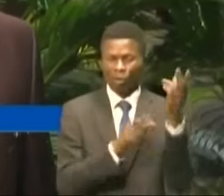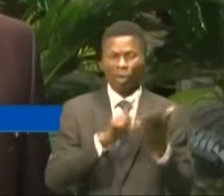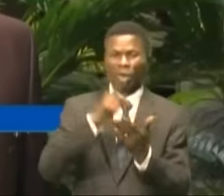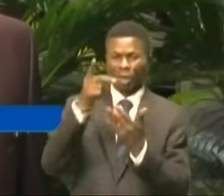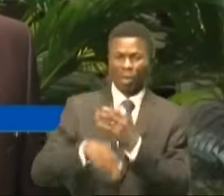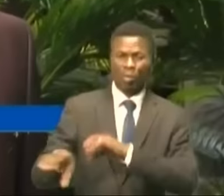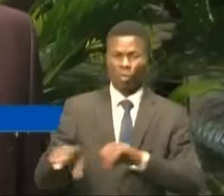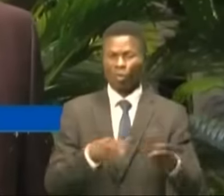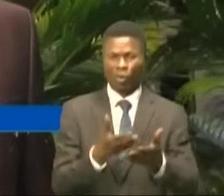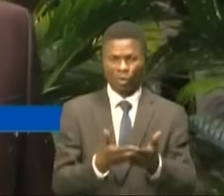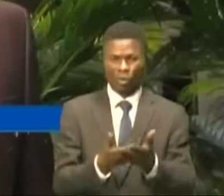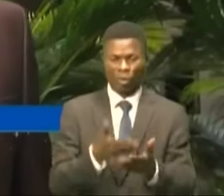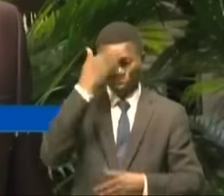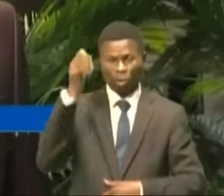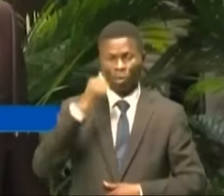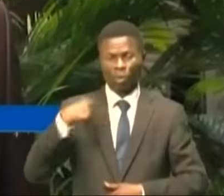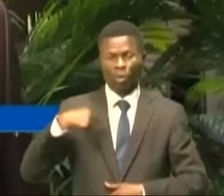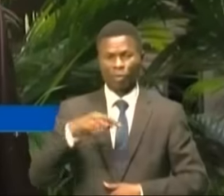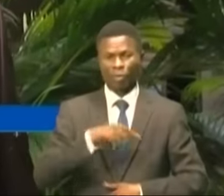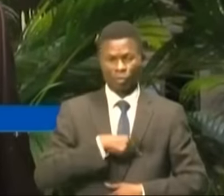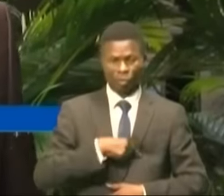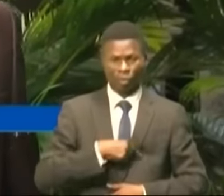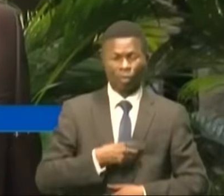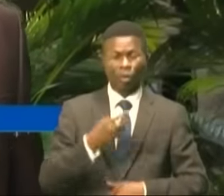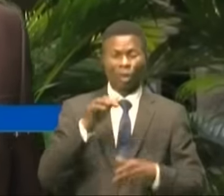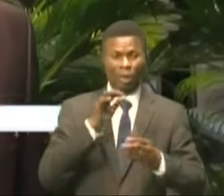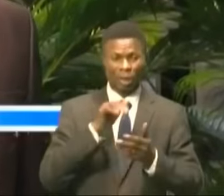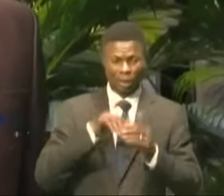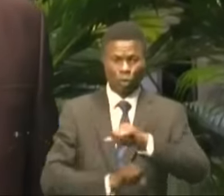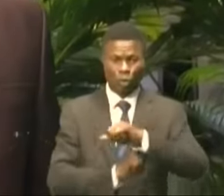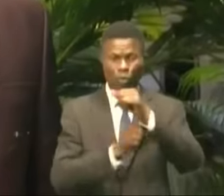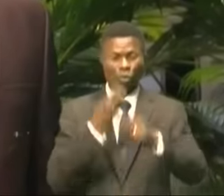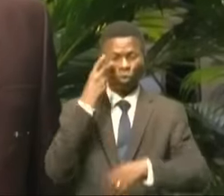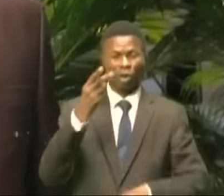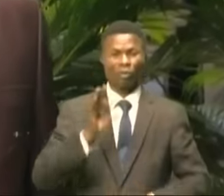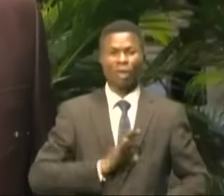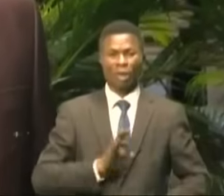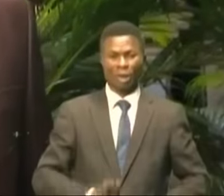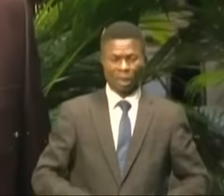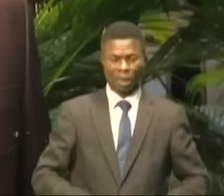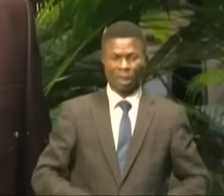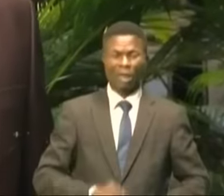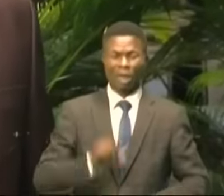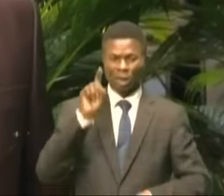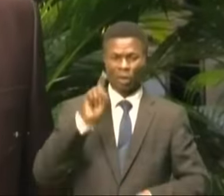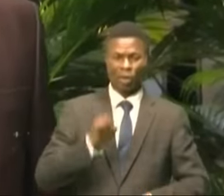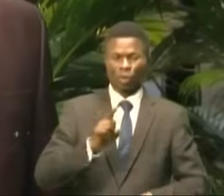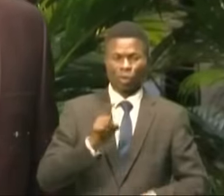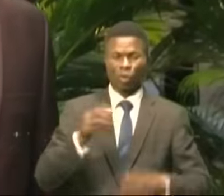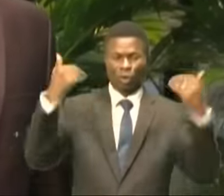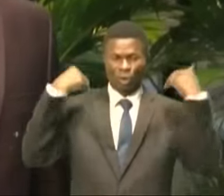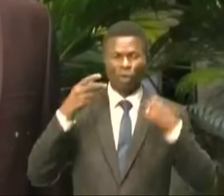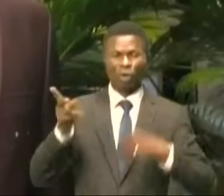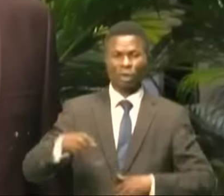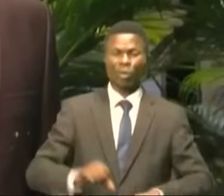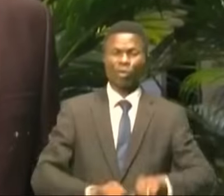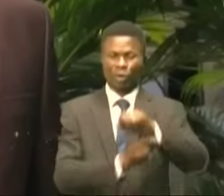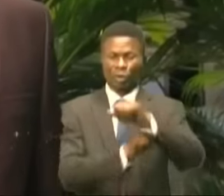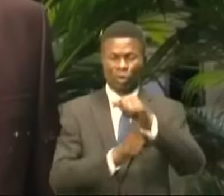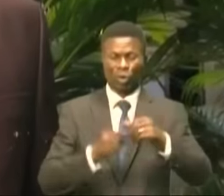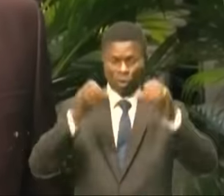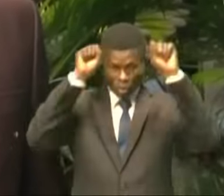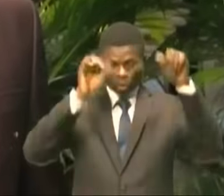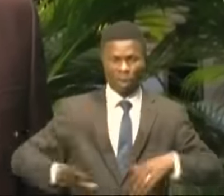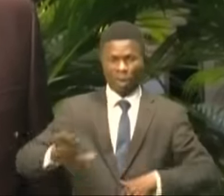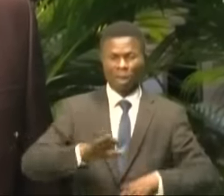d'action. N'oubliez pas que nous, nous sommes dans la vision du chef de l'État et nous avions décidé d'être à la tête de la province pour accompagner le chef de l'État